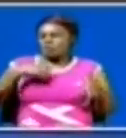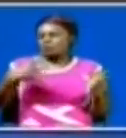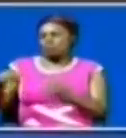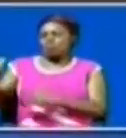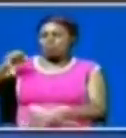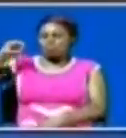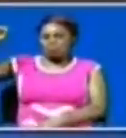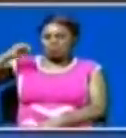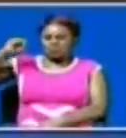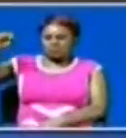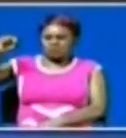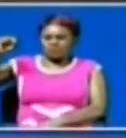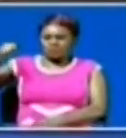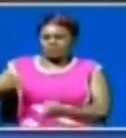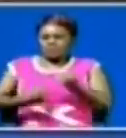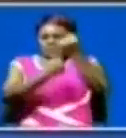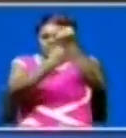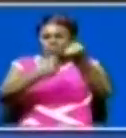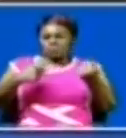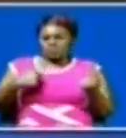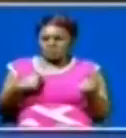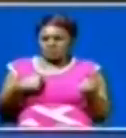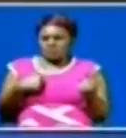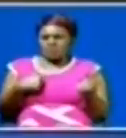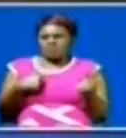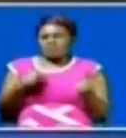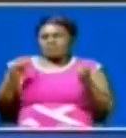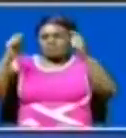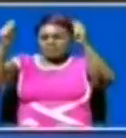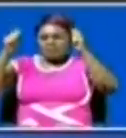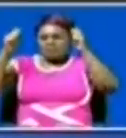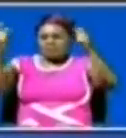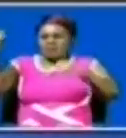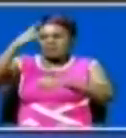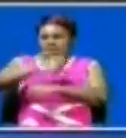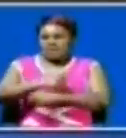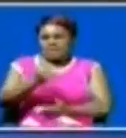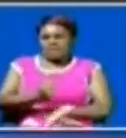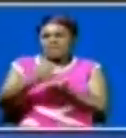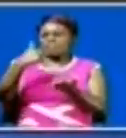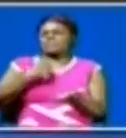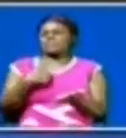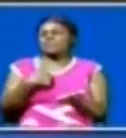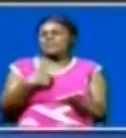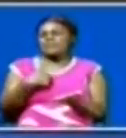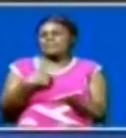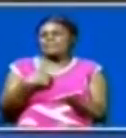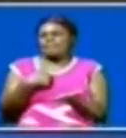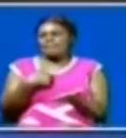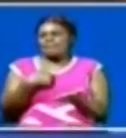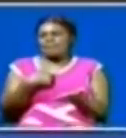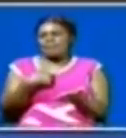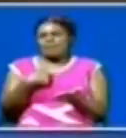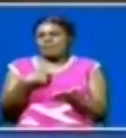siasani. Na akaniunga mkono hata siku ya campaign. He used to campaign for me. Tulikuwa